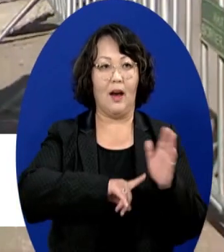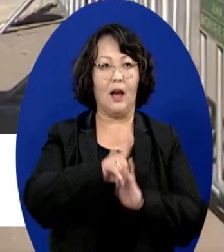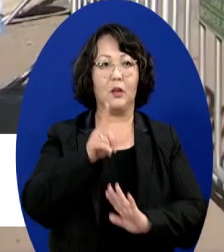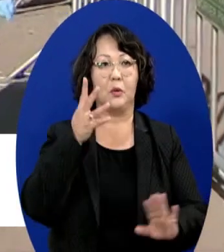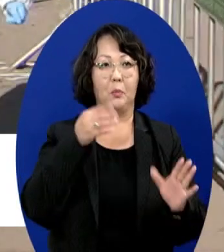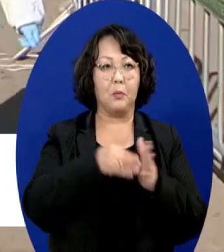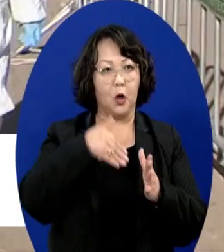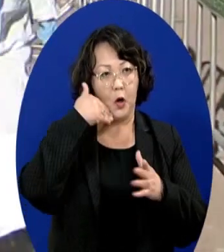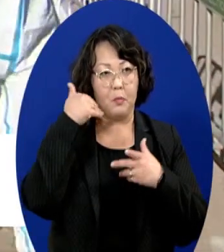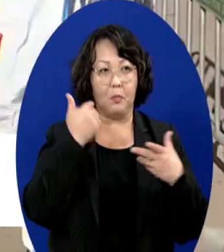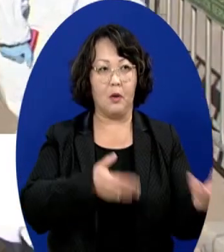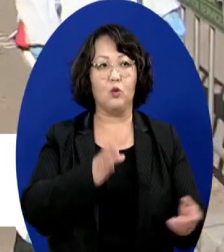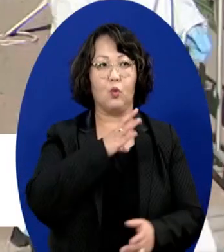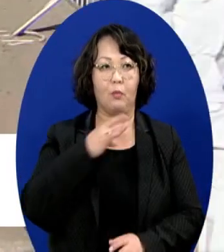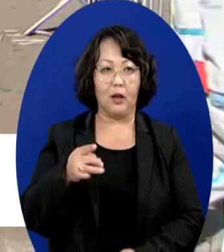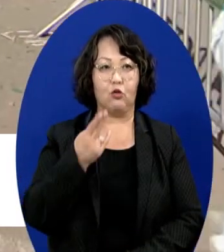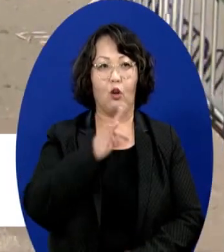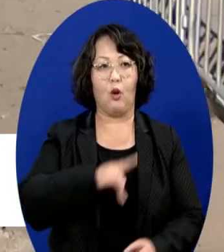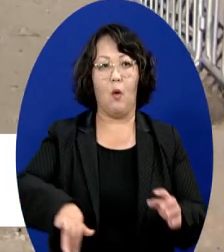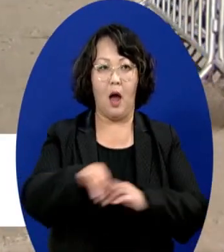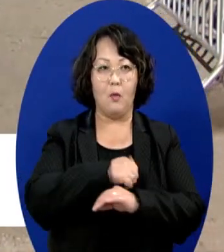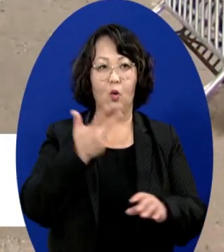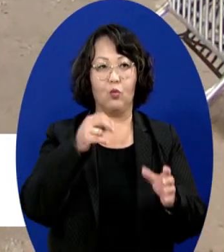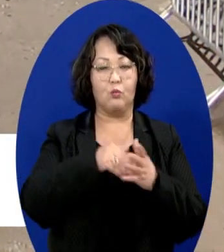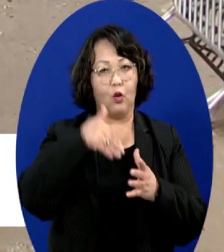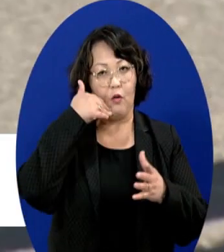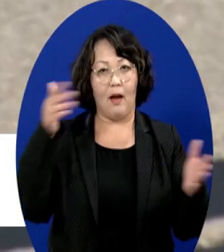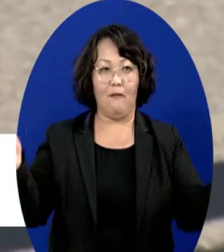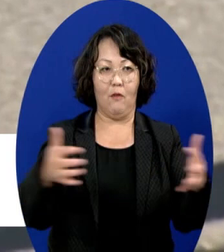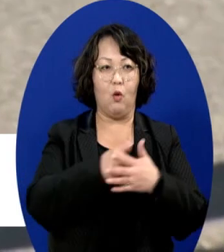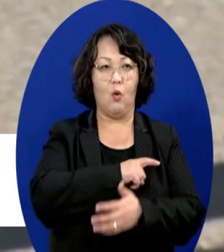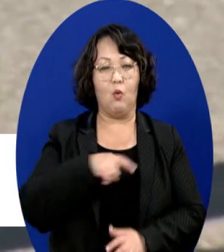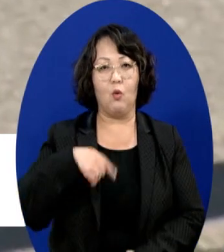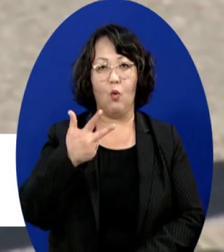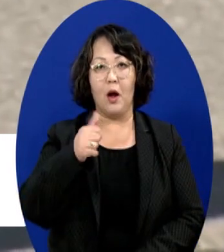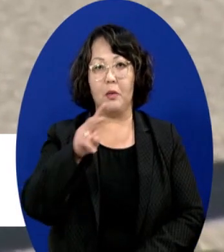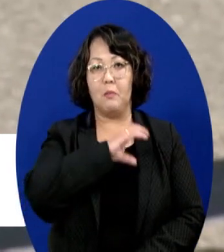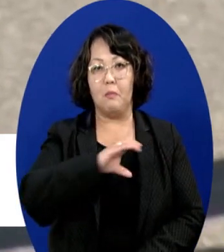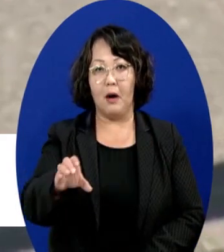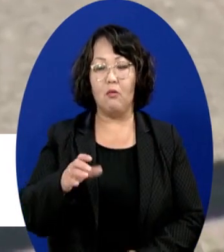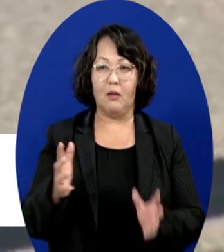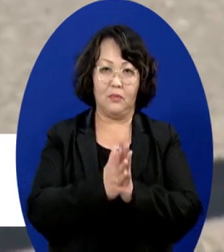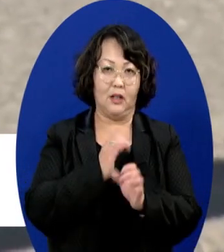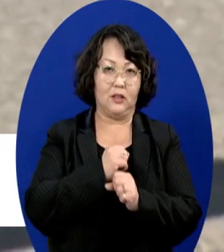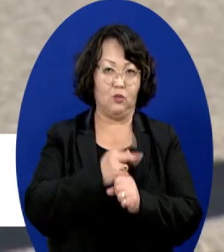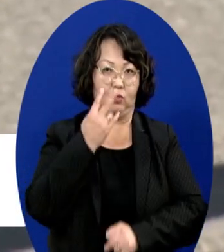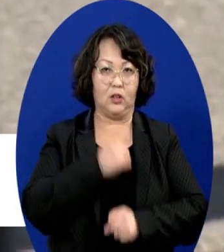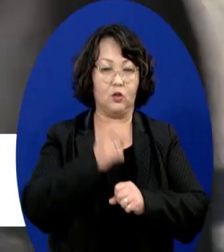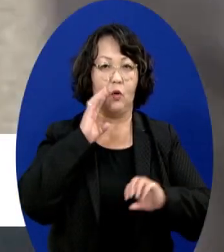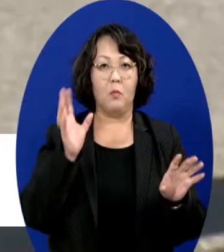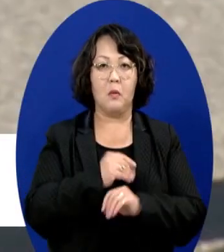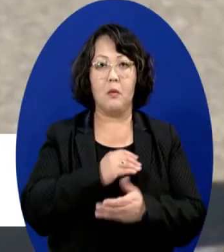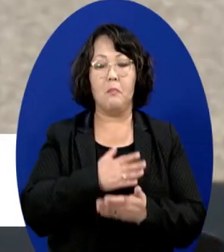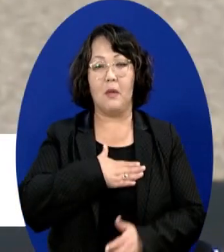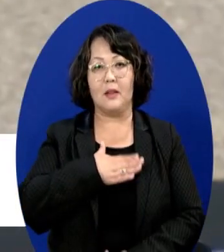аймаг Сухатар аймгийн Дорногов аймгуудаас энэ 30 мянган хүнийг бэлдсэн. Нийтдээ хувийн хөшлийн 3 аж ахуй нэгж мань оролцоод энэ үйл ажиллагаа зохион байгуулсан байгаа. За манай